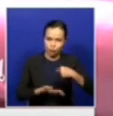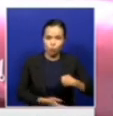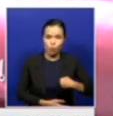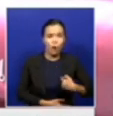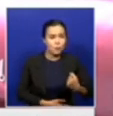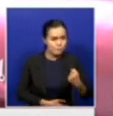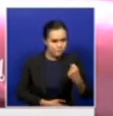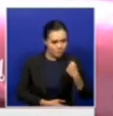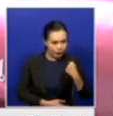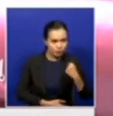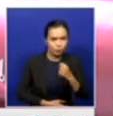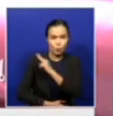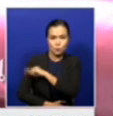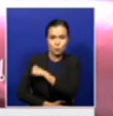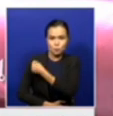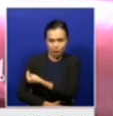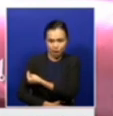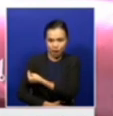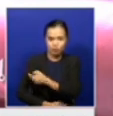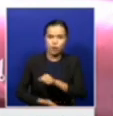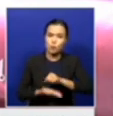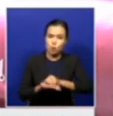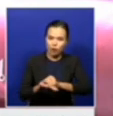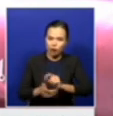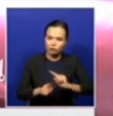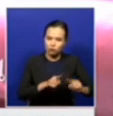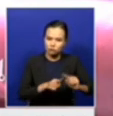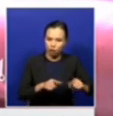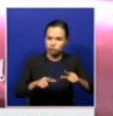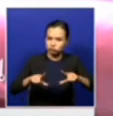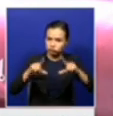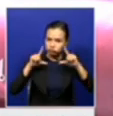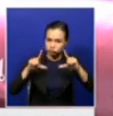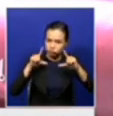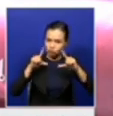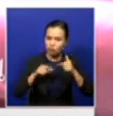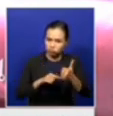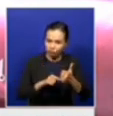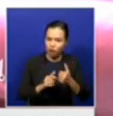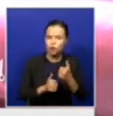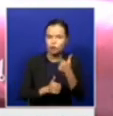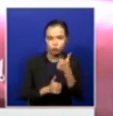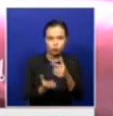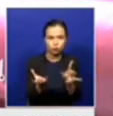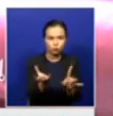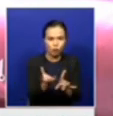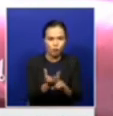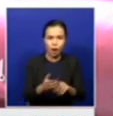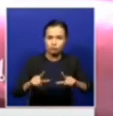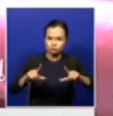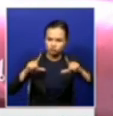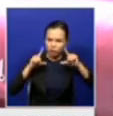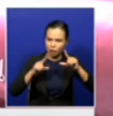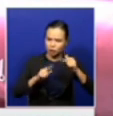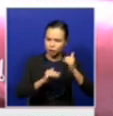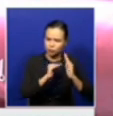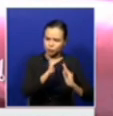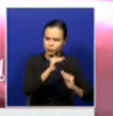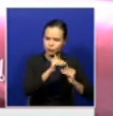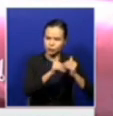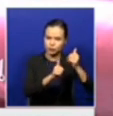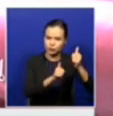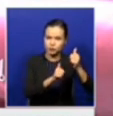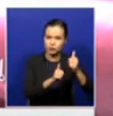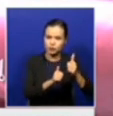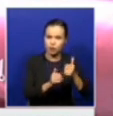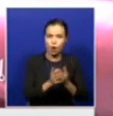รื่องของการแพทย์และการสาธารณสุขที่มีชื่อเสียงซึ่งผมเชื่อว่าจะมีชื่อเสียงมากยิ่งขึ้นยิ่งขึ้นและจะได้รับความนิ